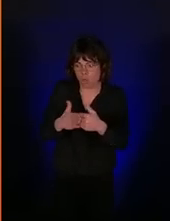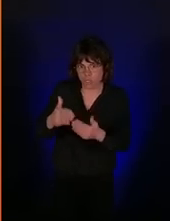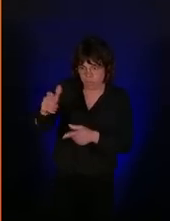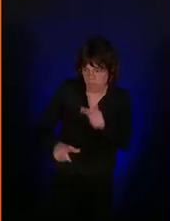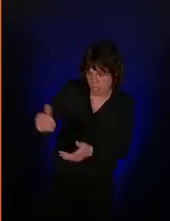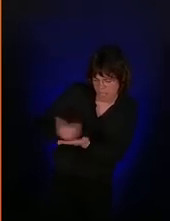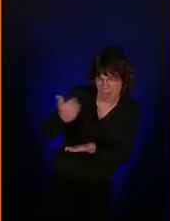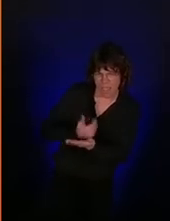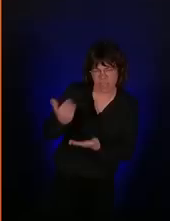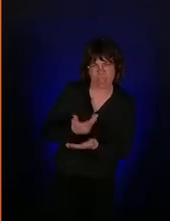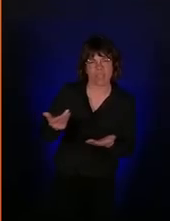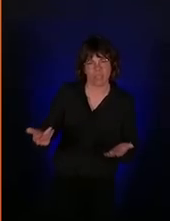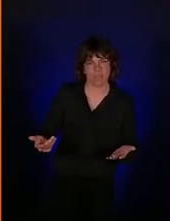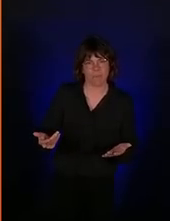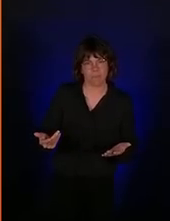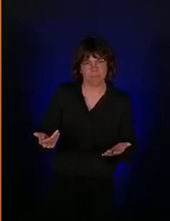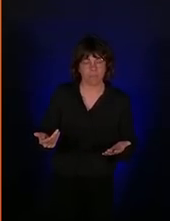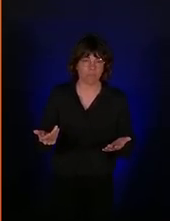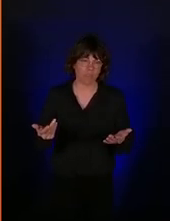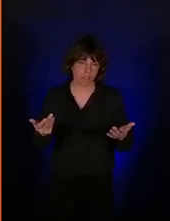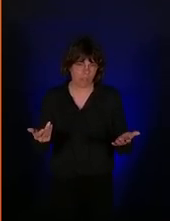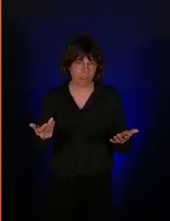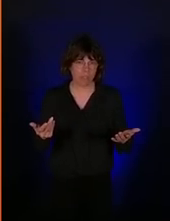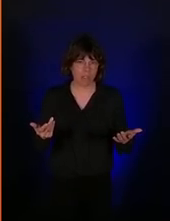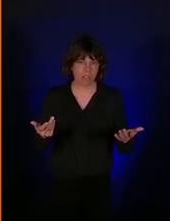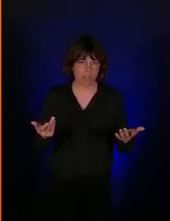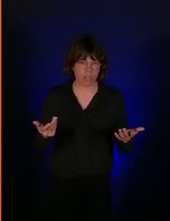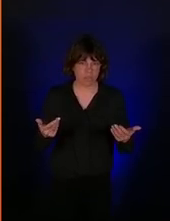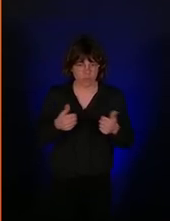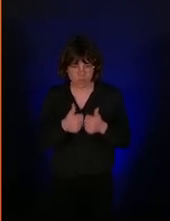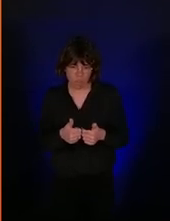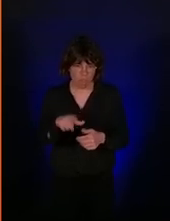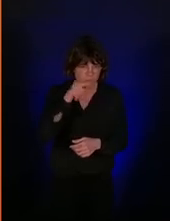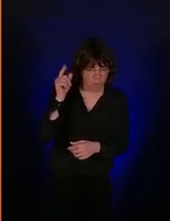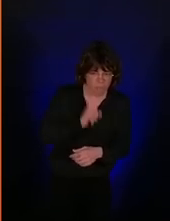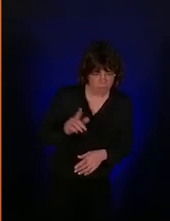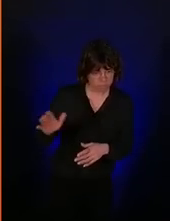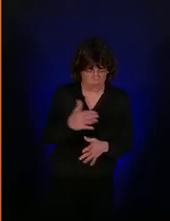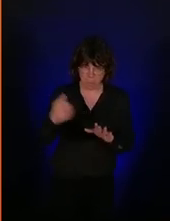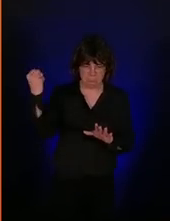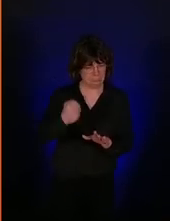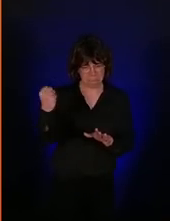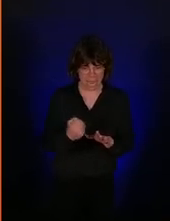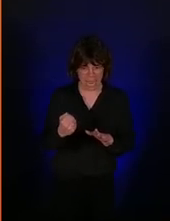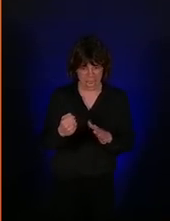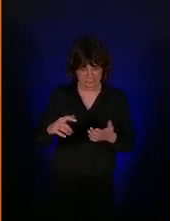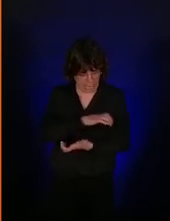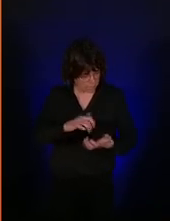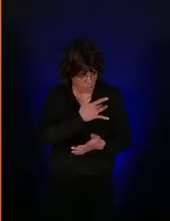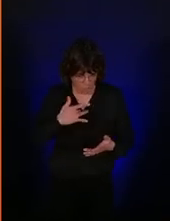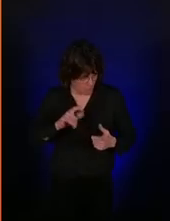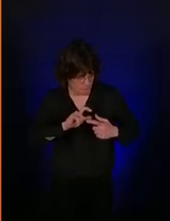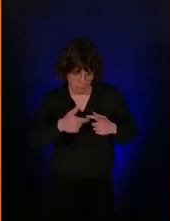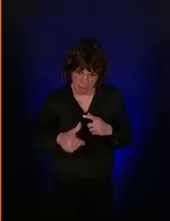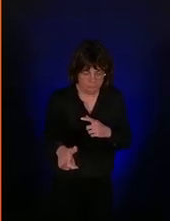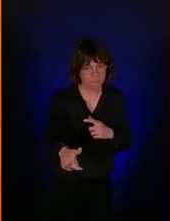salariés, en particulier ceux et celles les plus impactés par les conséquences de l'épidémie,